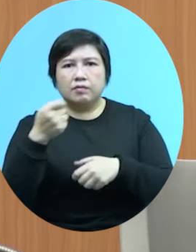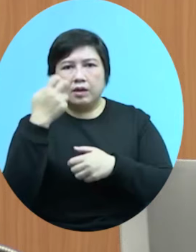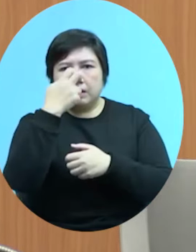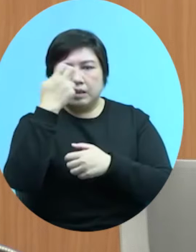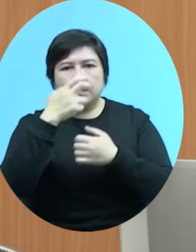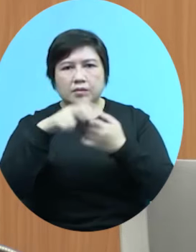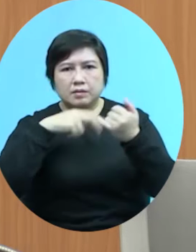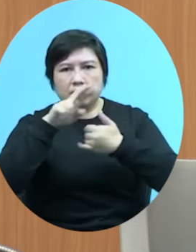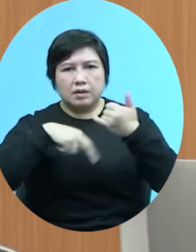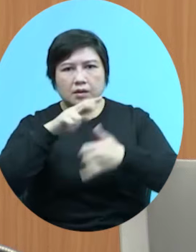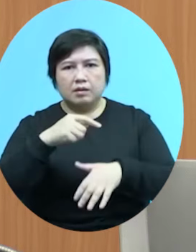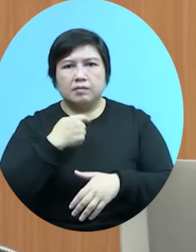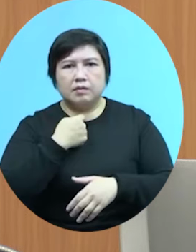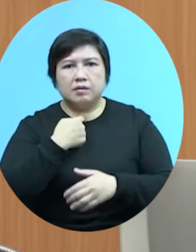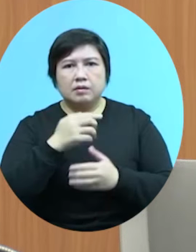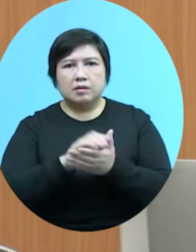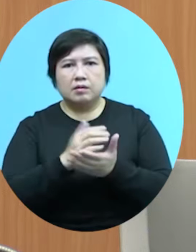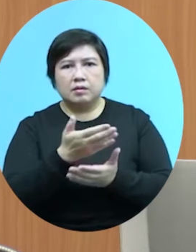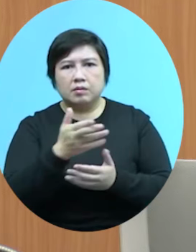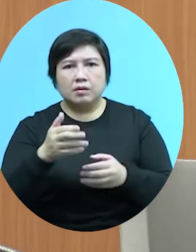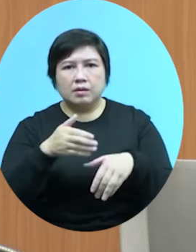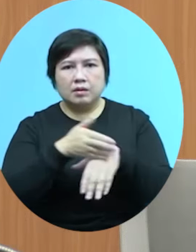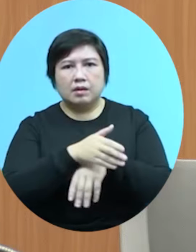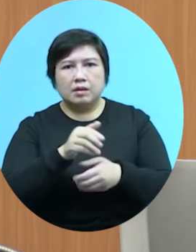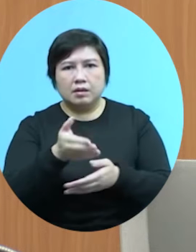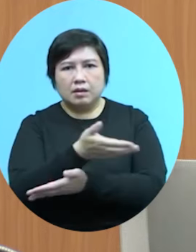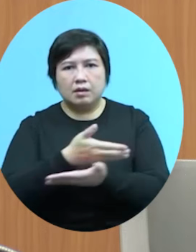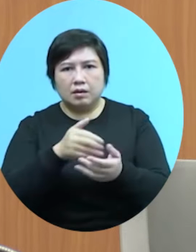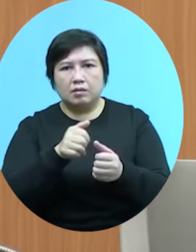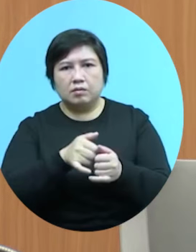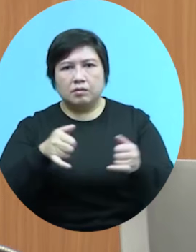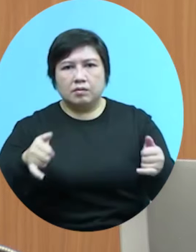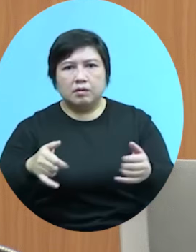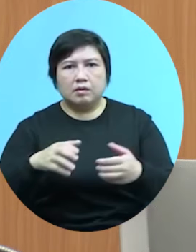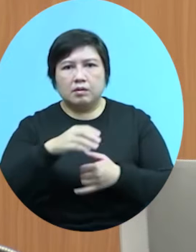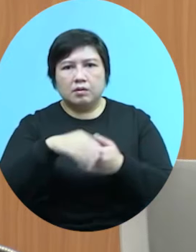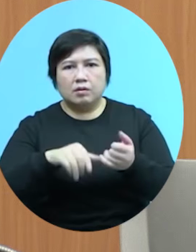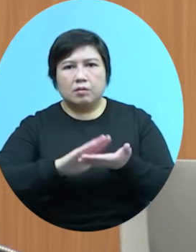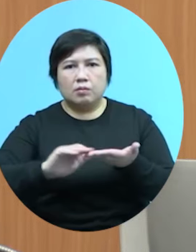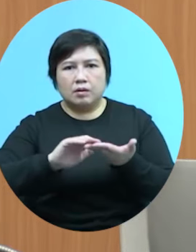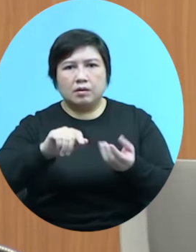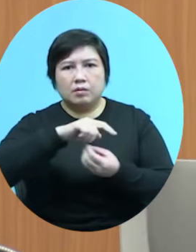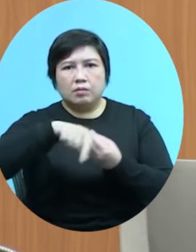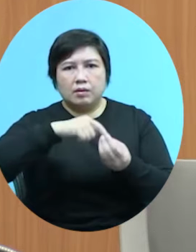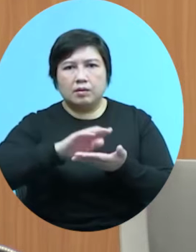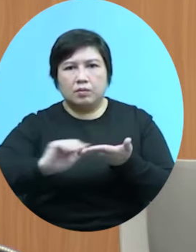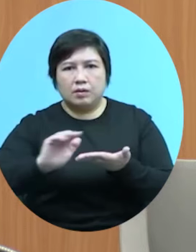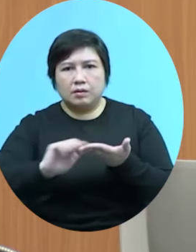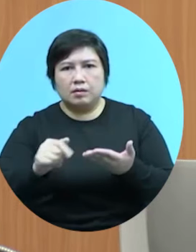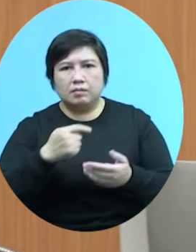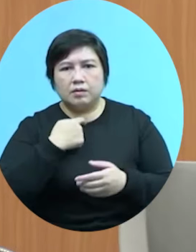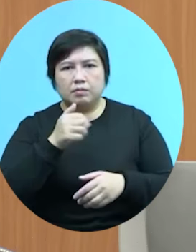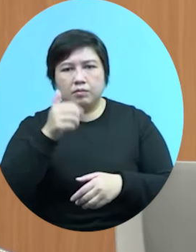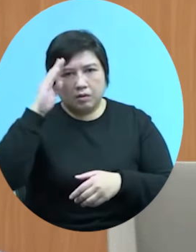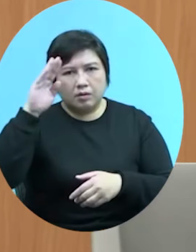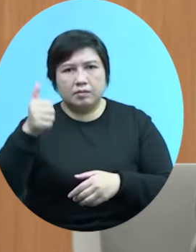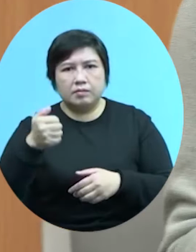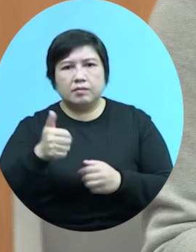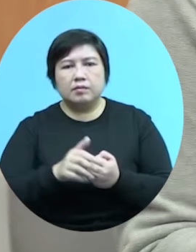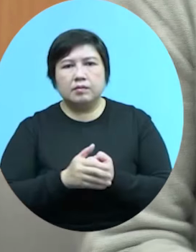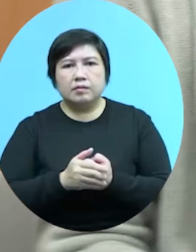測那希望大家都保持社交距離還有個人環境維生謝謝是